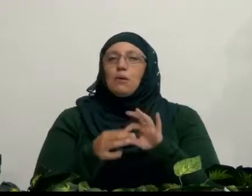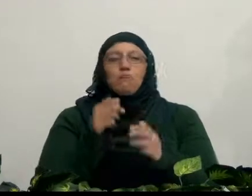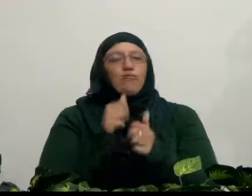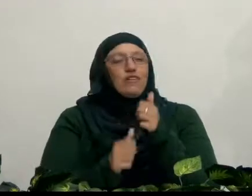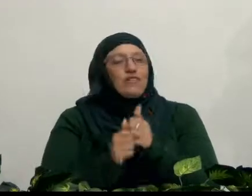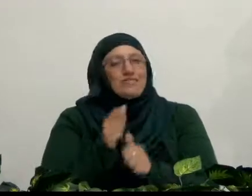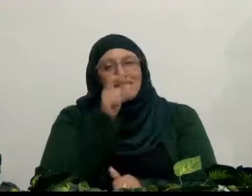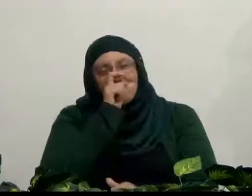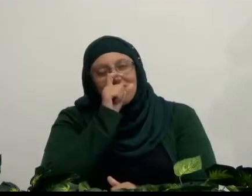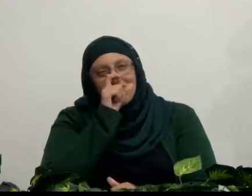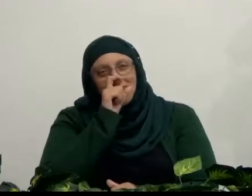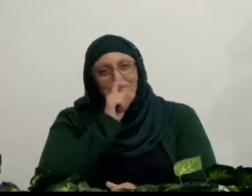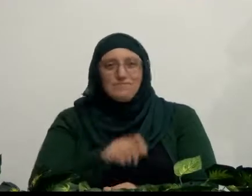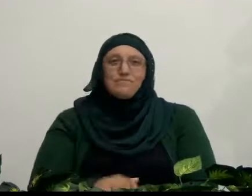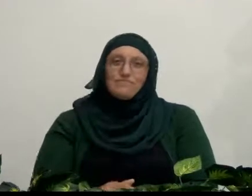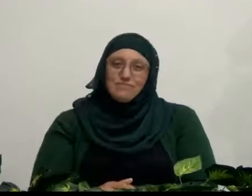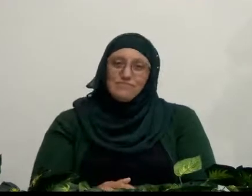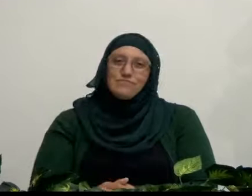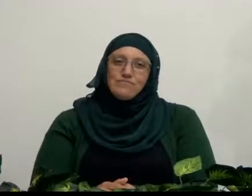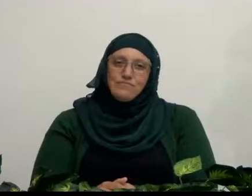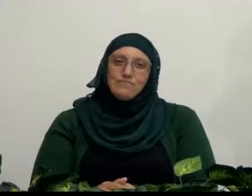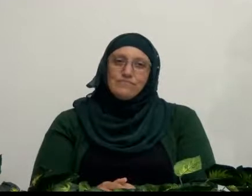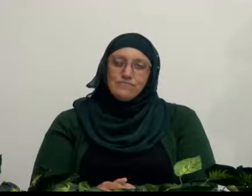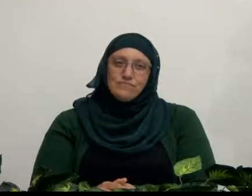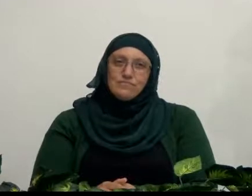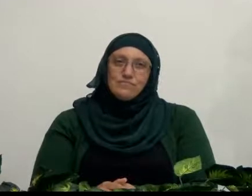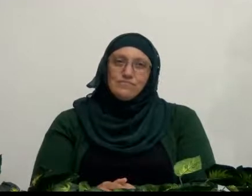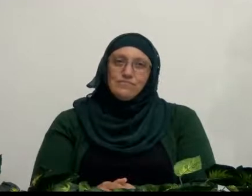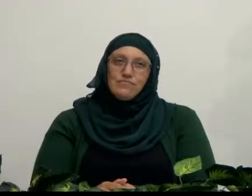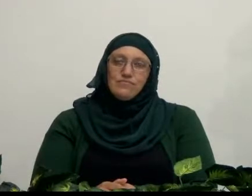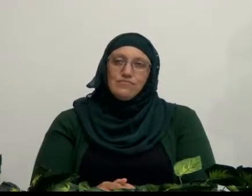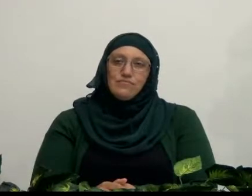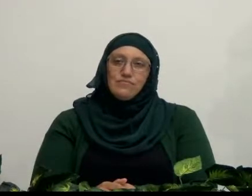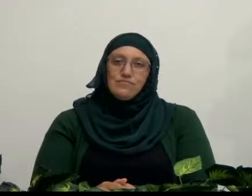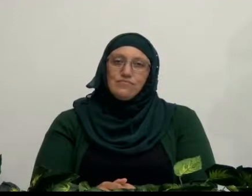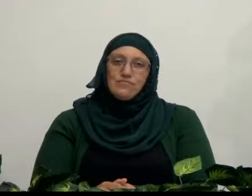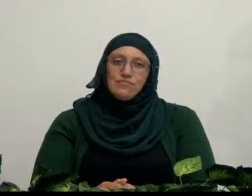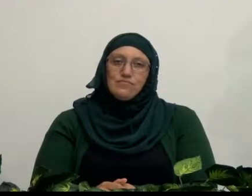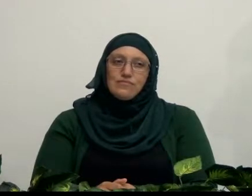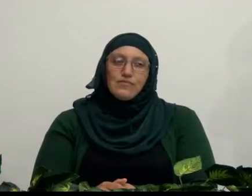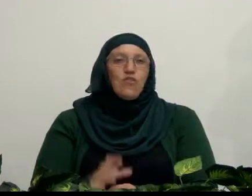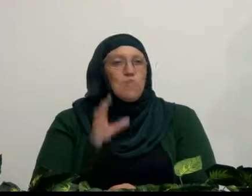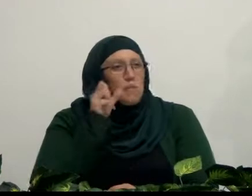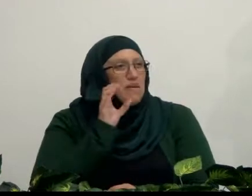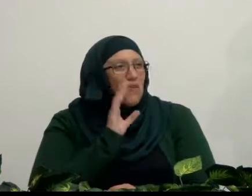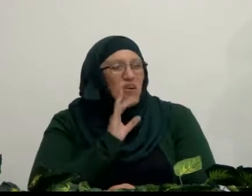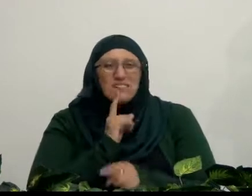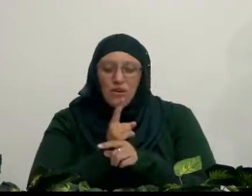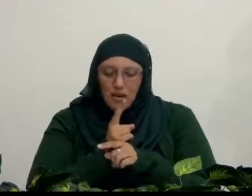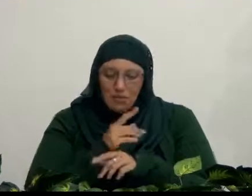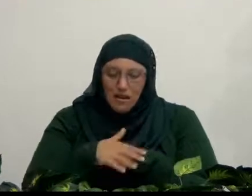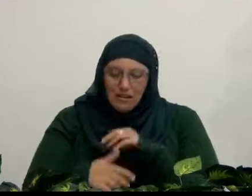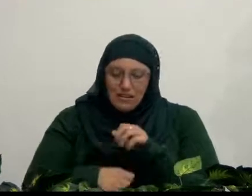like your brothers and sisters to each other. Remember the meaning of أخوبة, fraternity, I told you that is gender